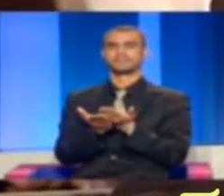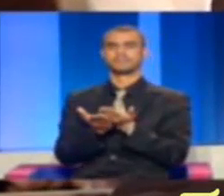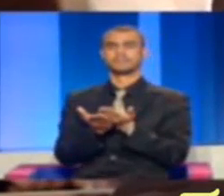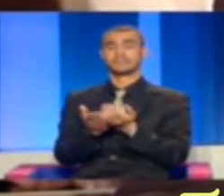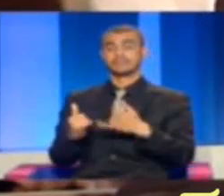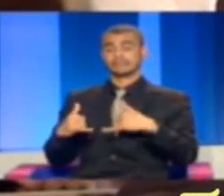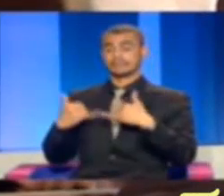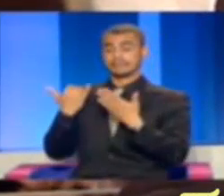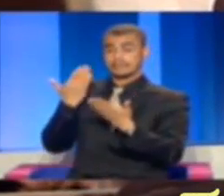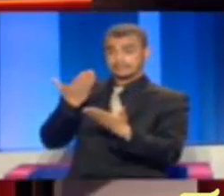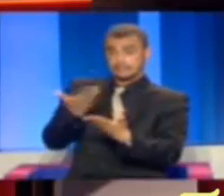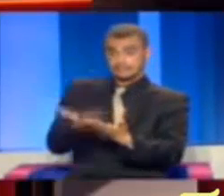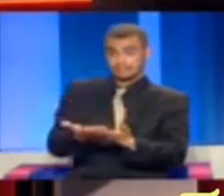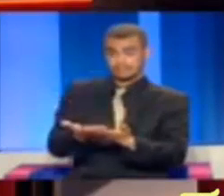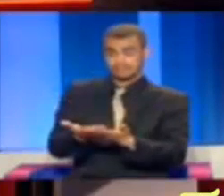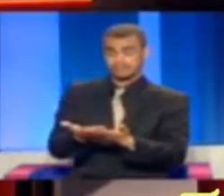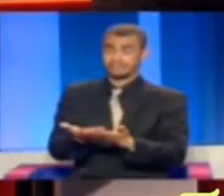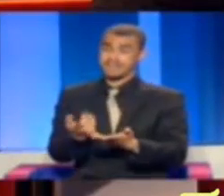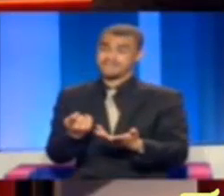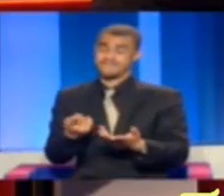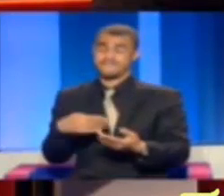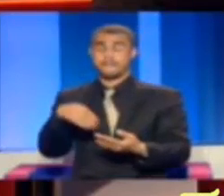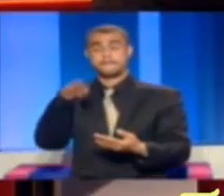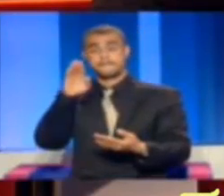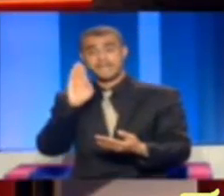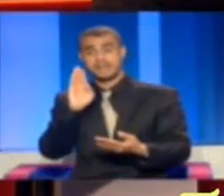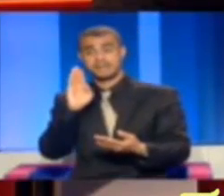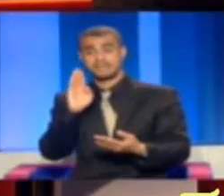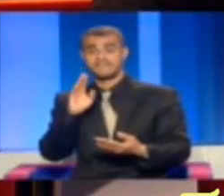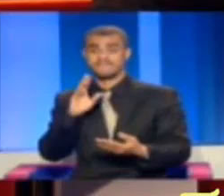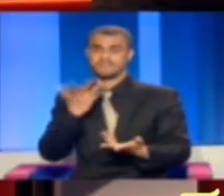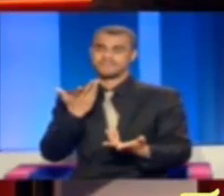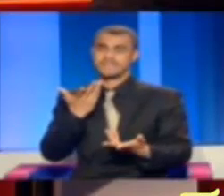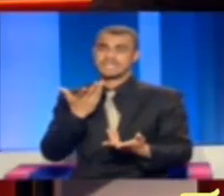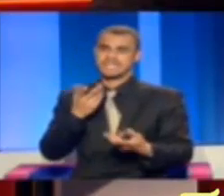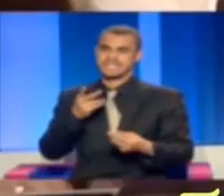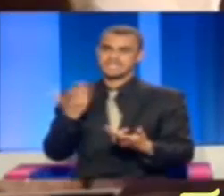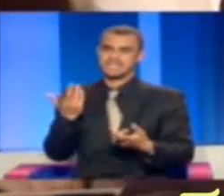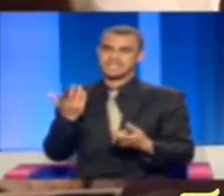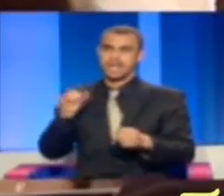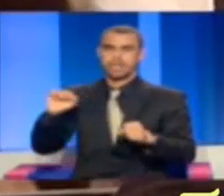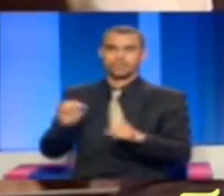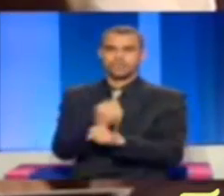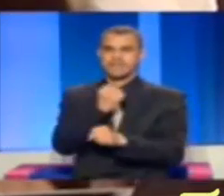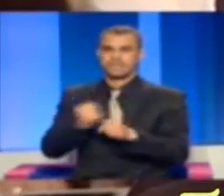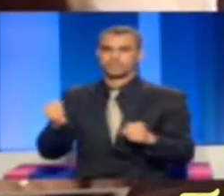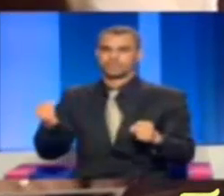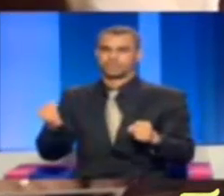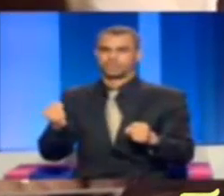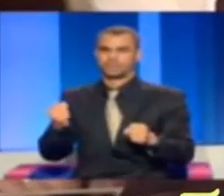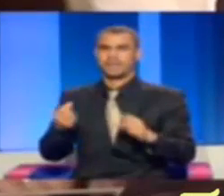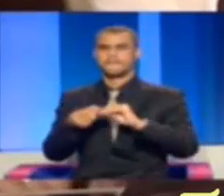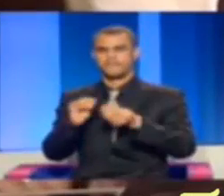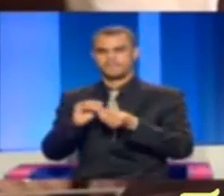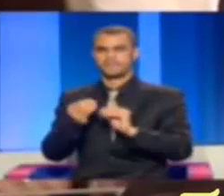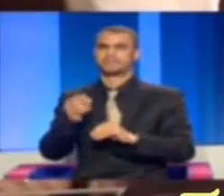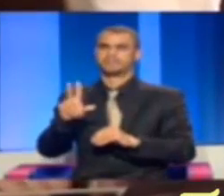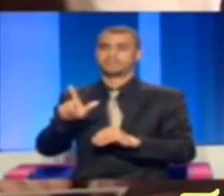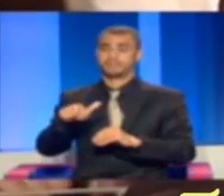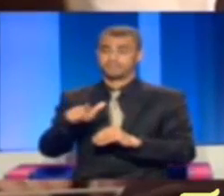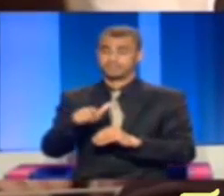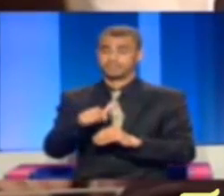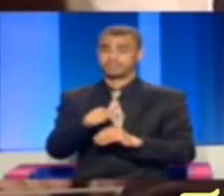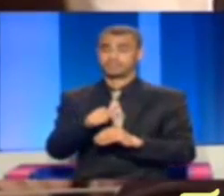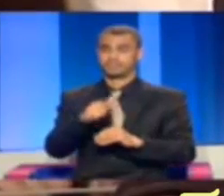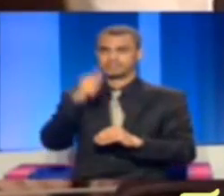كبرى. ولكن للاسف هنا كاين، هنا ملي غنوصلوا للتعليم غنلقاو مشكل عاوتاني كيعثر